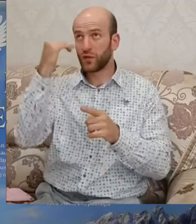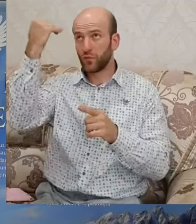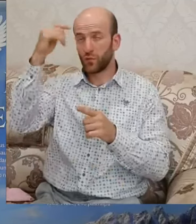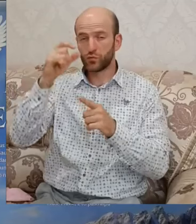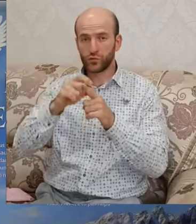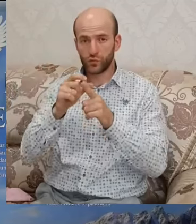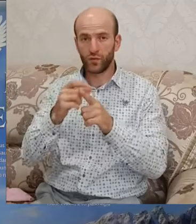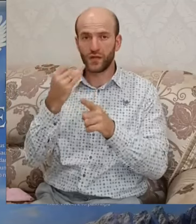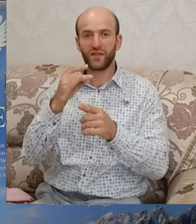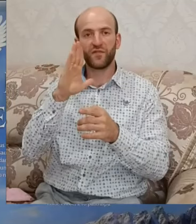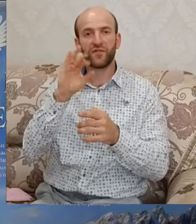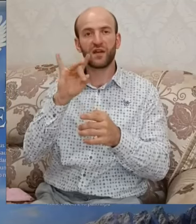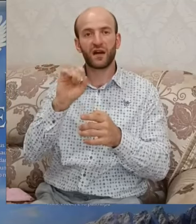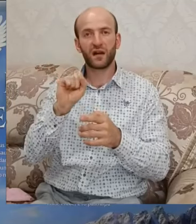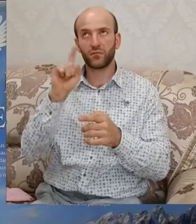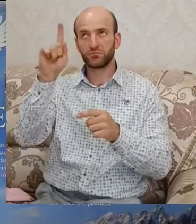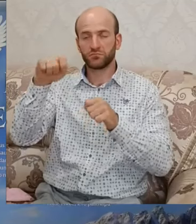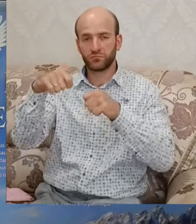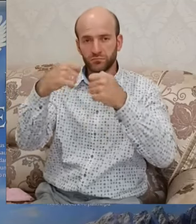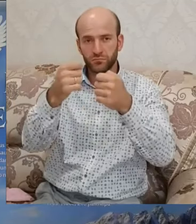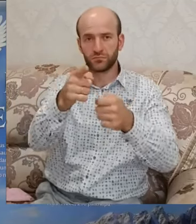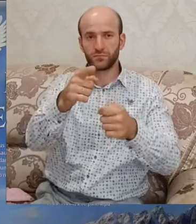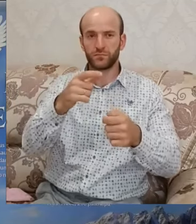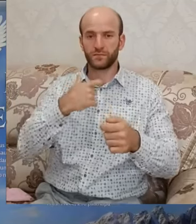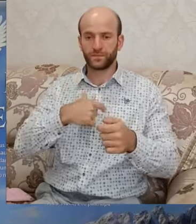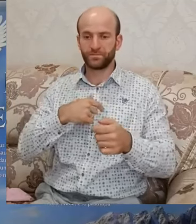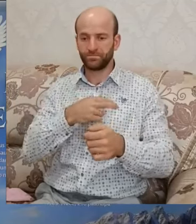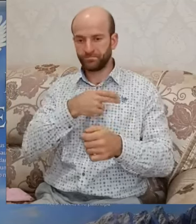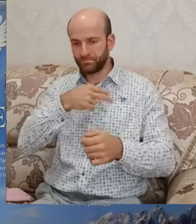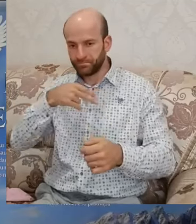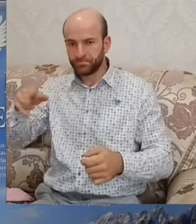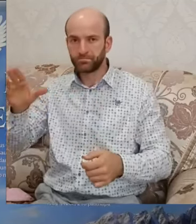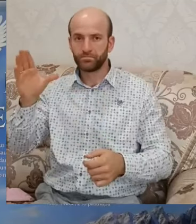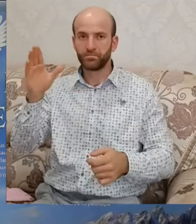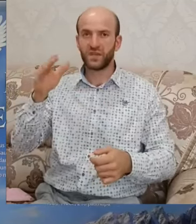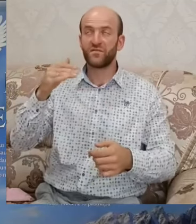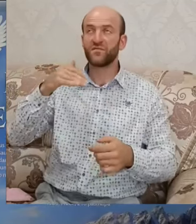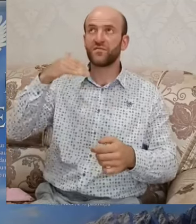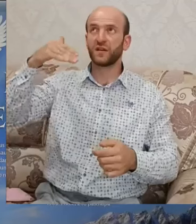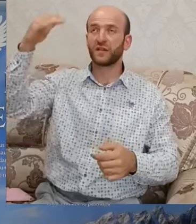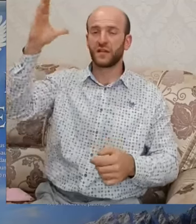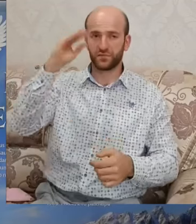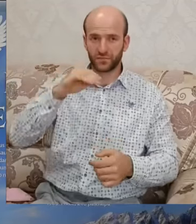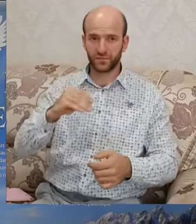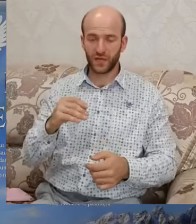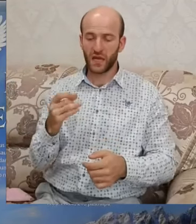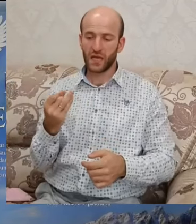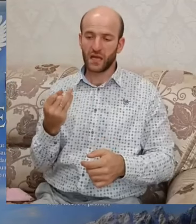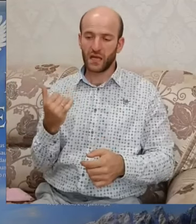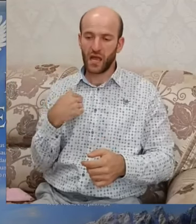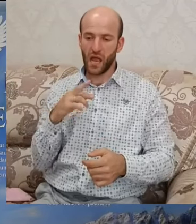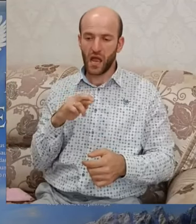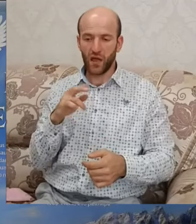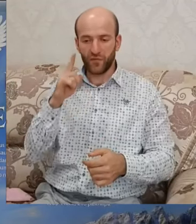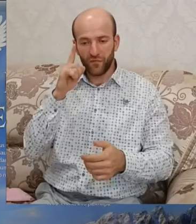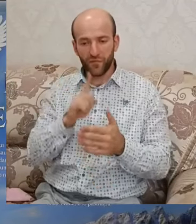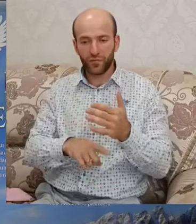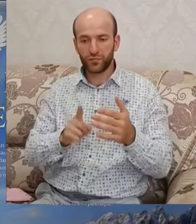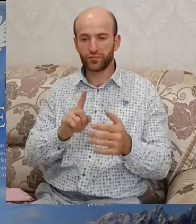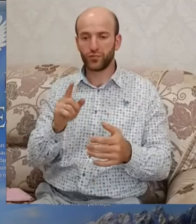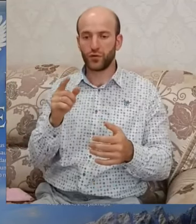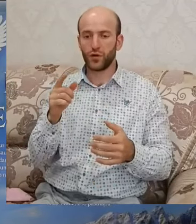padarys didžiulį darbą šioje konferencijoje. Я верю, что Бог воистину сделает великий труд на этой конференции. O vaisius mes pamatysime.